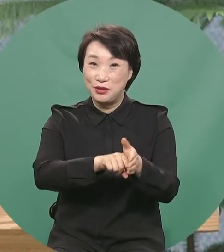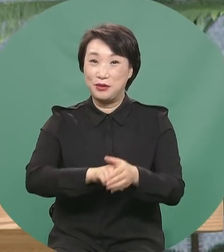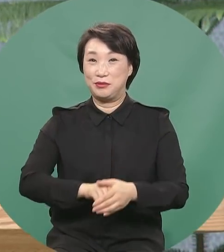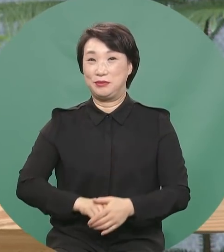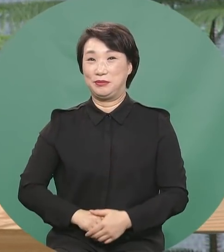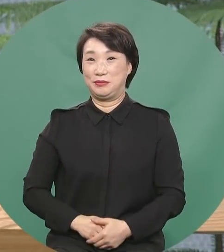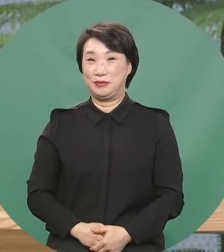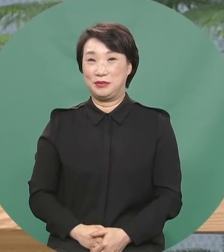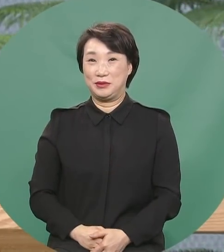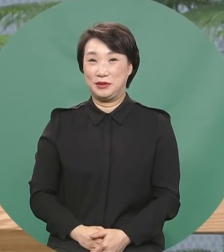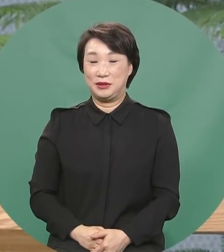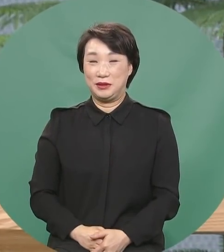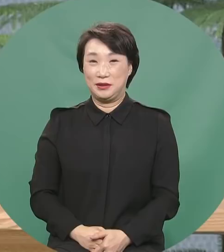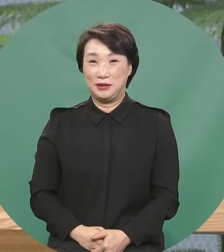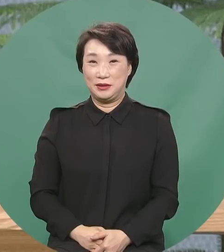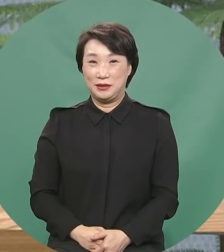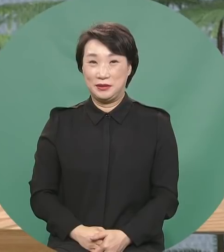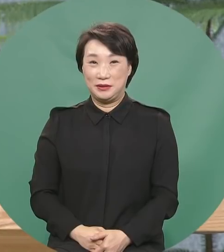것입니다.